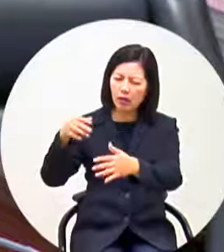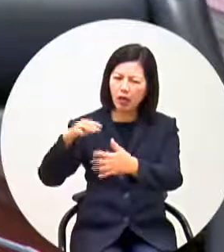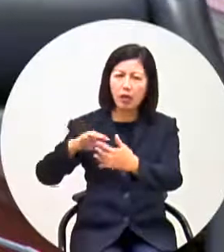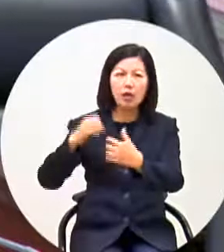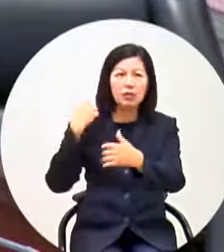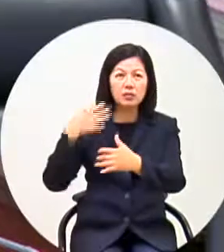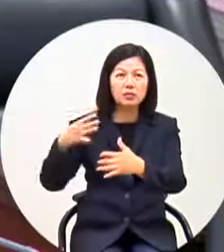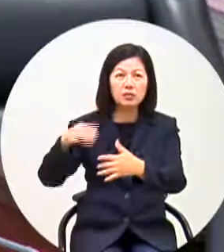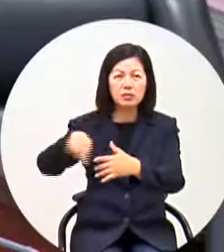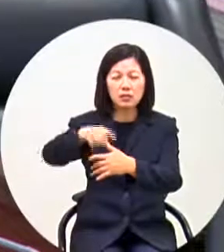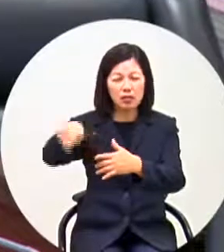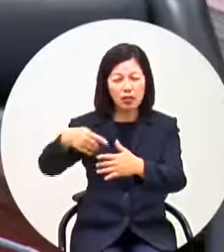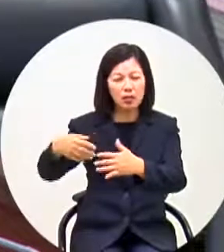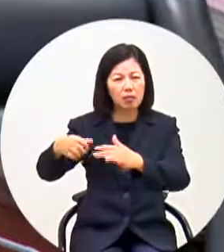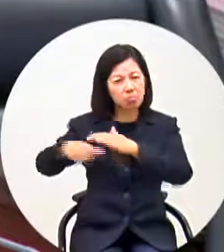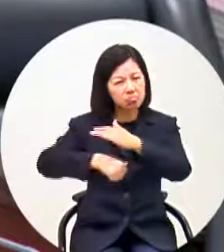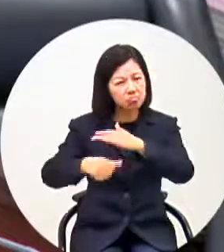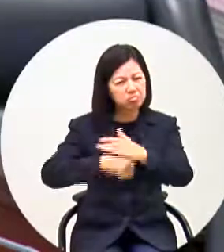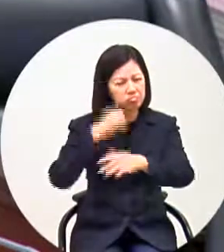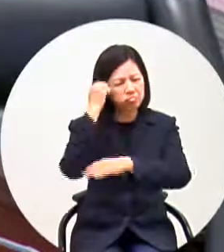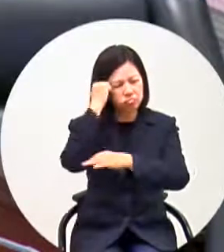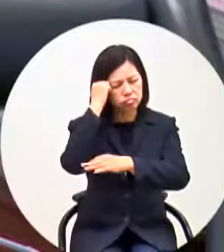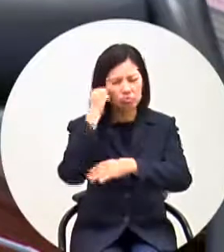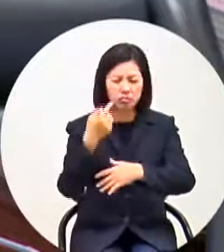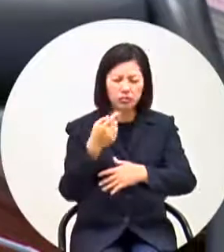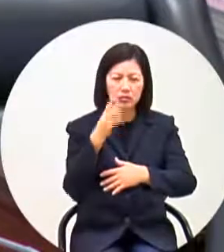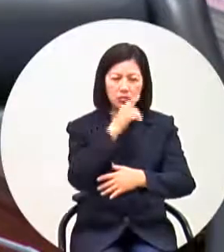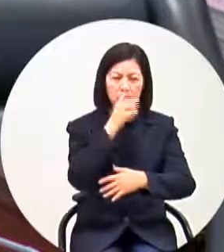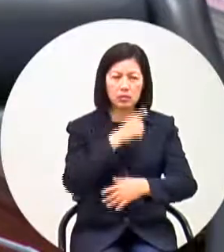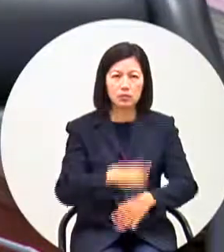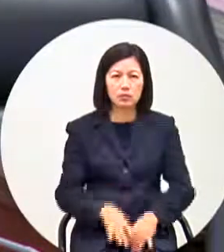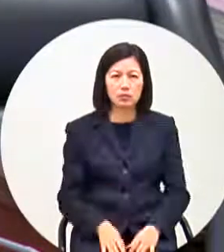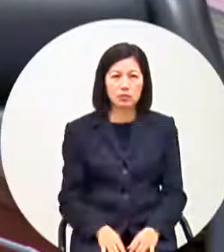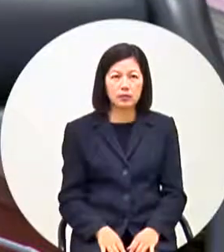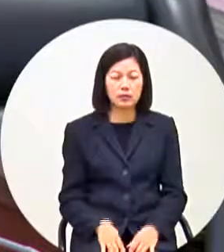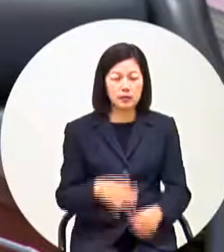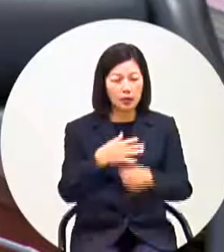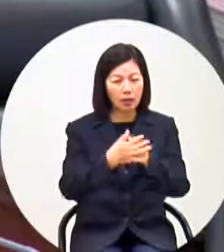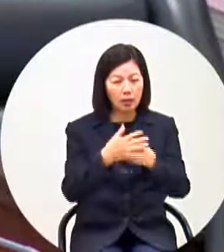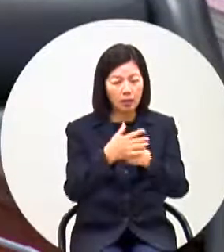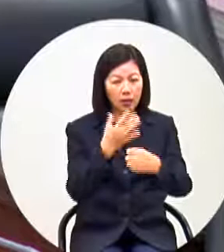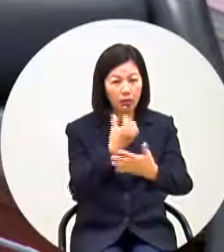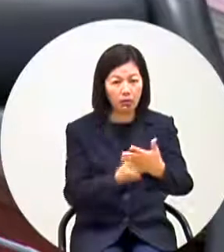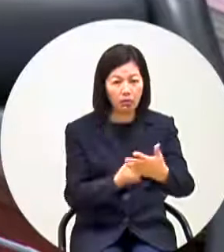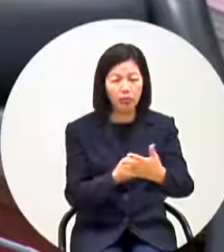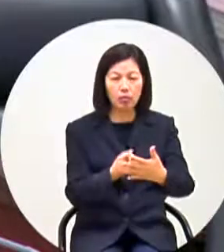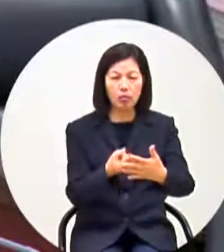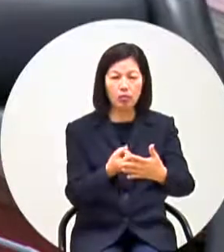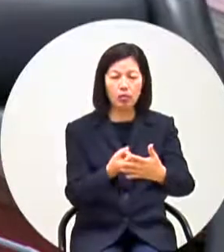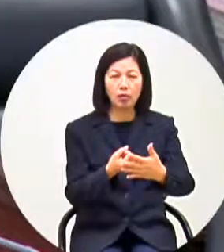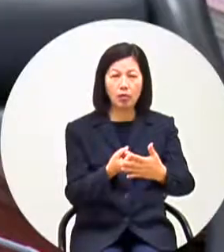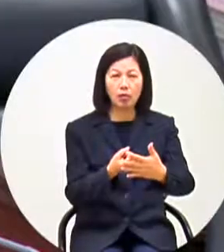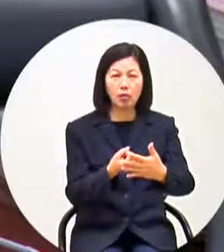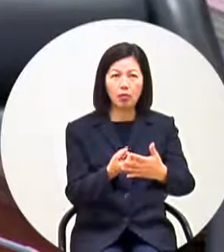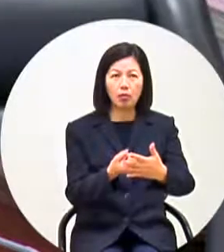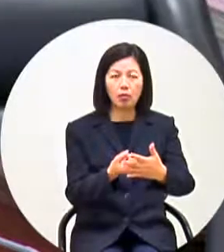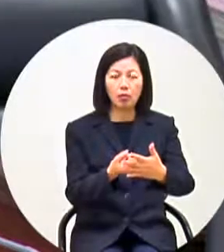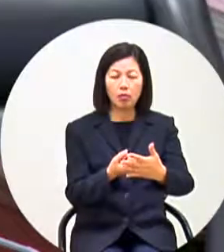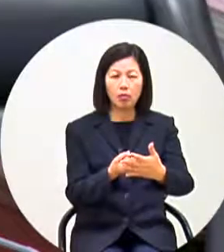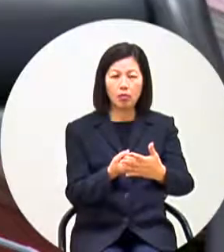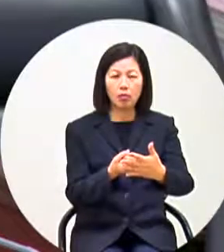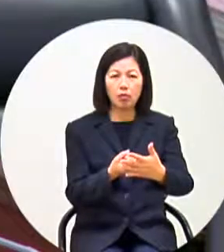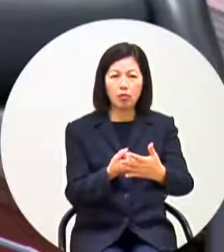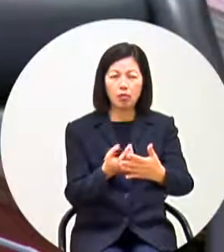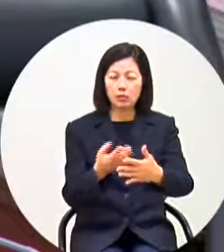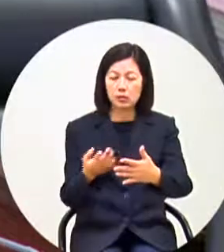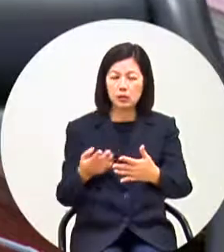黄埔新村保留下来，原因有原住物的人都不见了，没有人就没有故事啊。我刚刚贾伯菜，